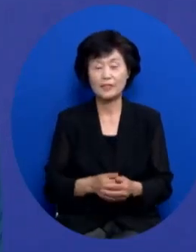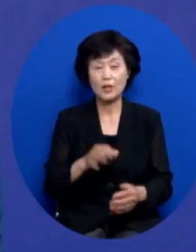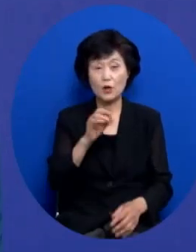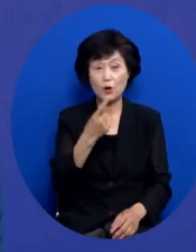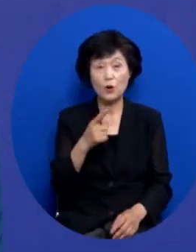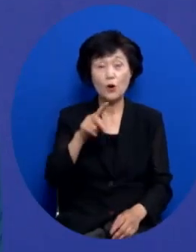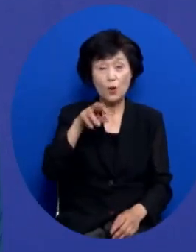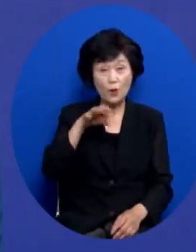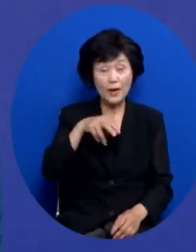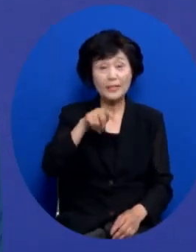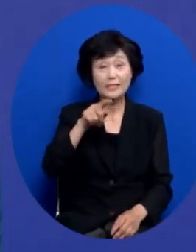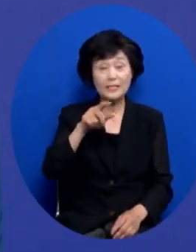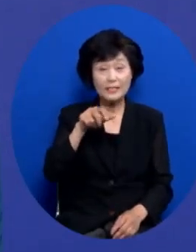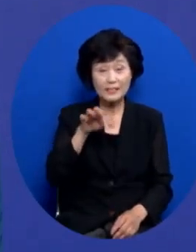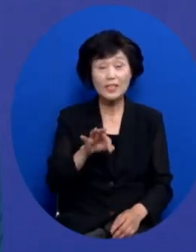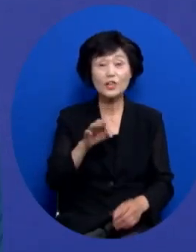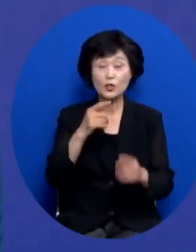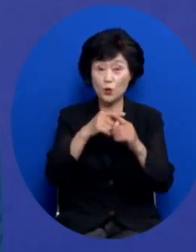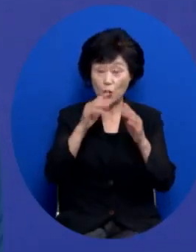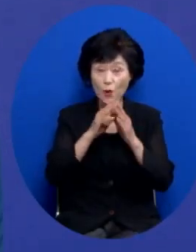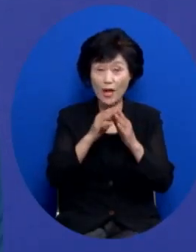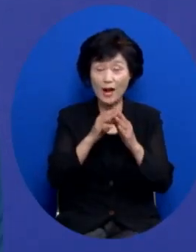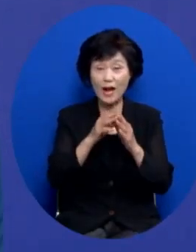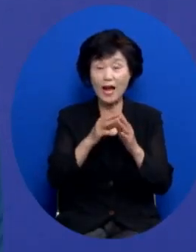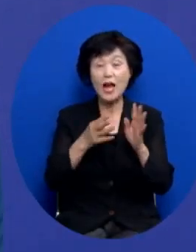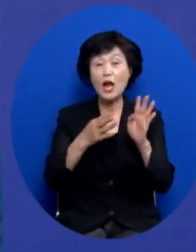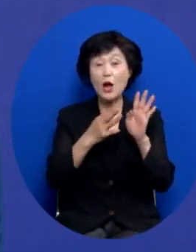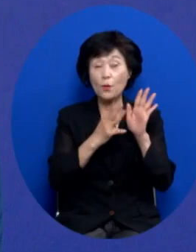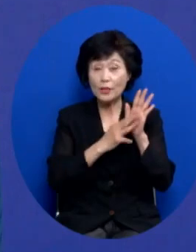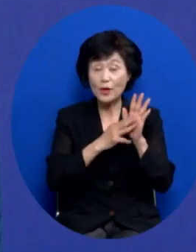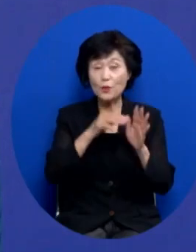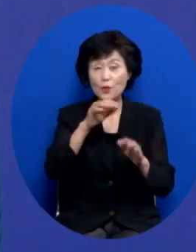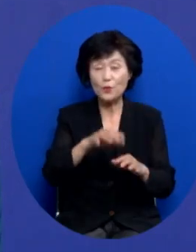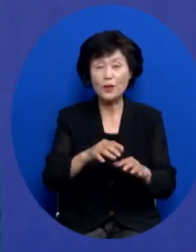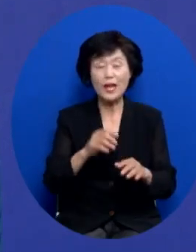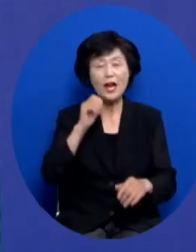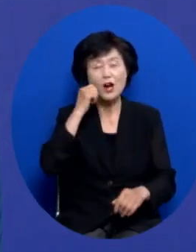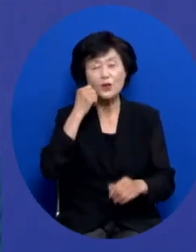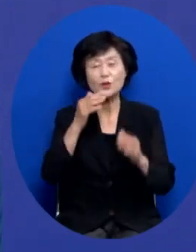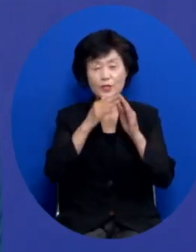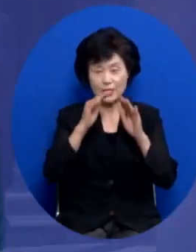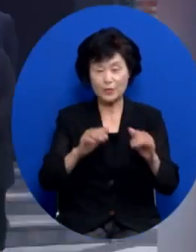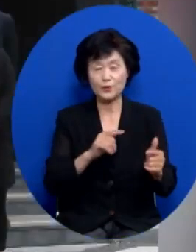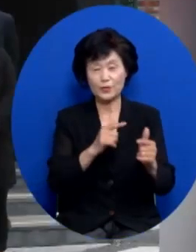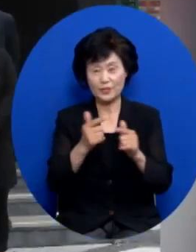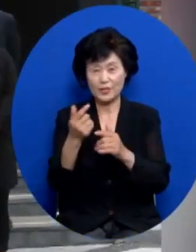왕성교회가 관악구의 소외된 이웃들을 위해 사랑의 라면 나눔 전달식을 진행했습니다.